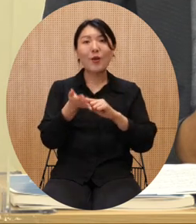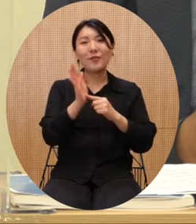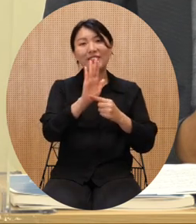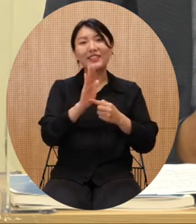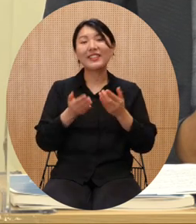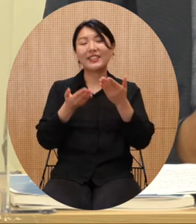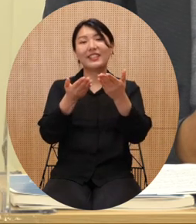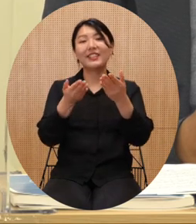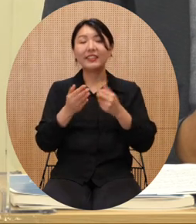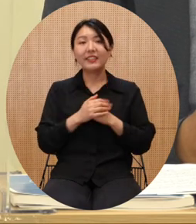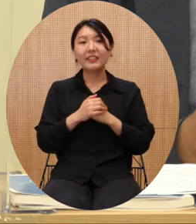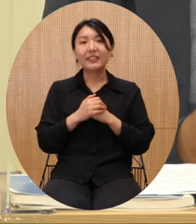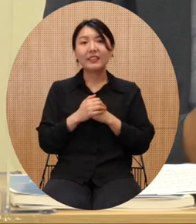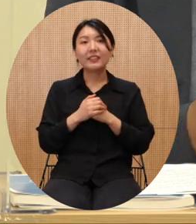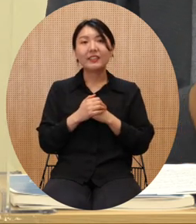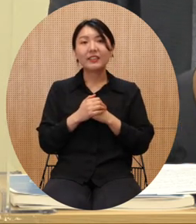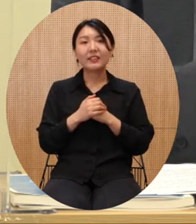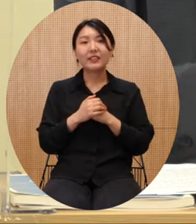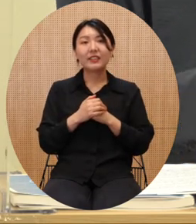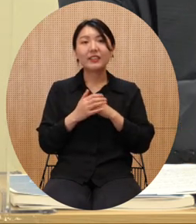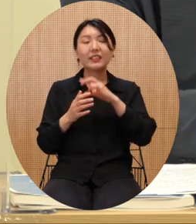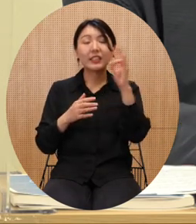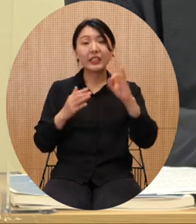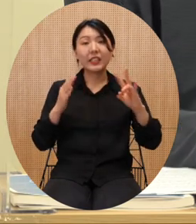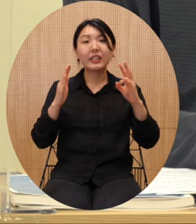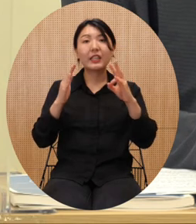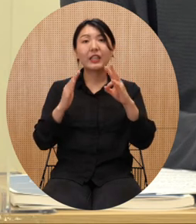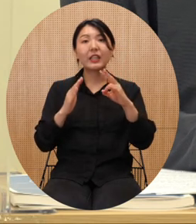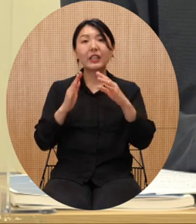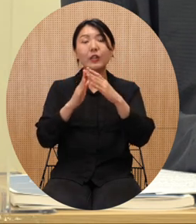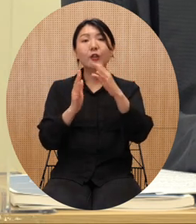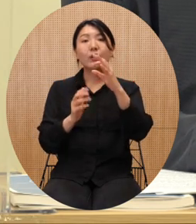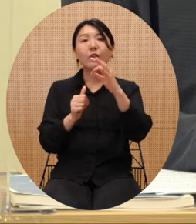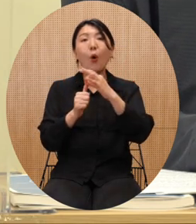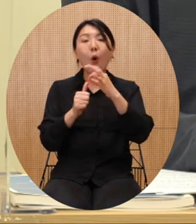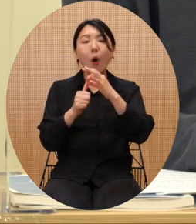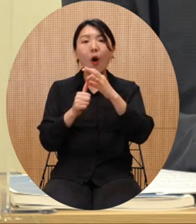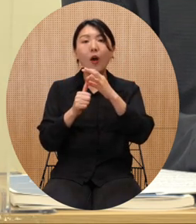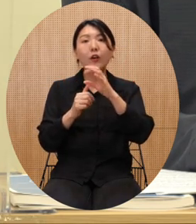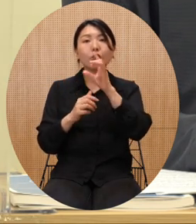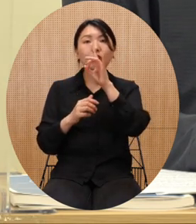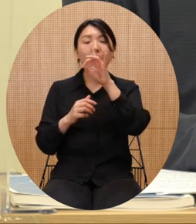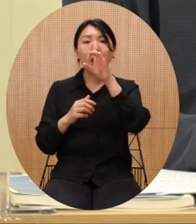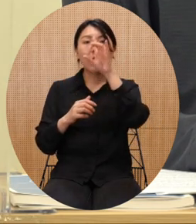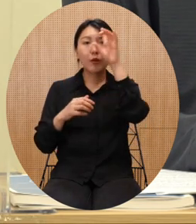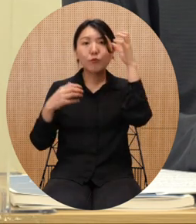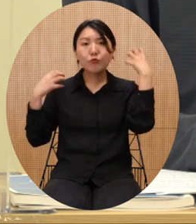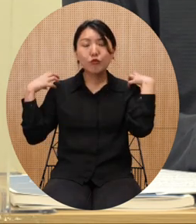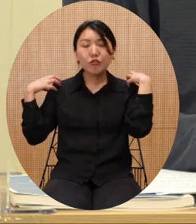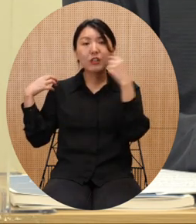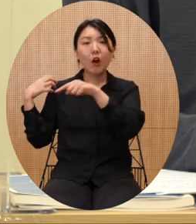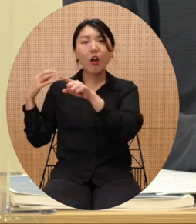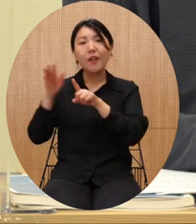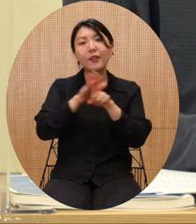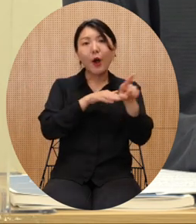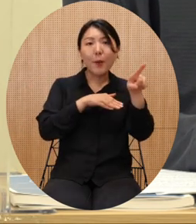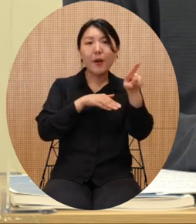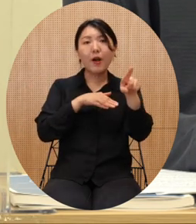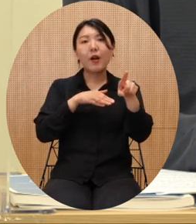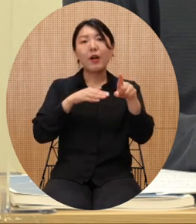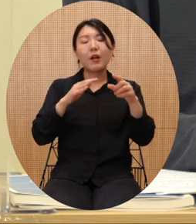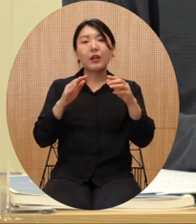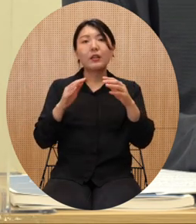걸 발표하도록 하겠습니다. 실용형 주거비는 중앙정부의 주거복지 정책을